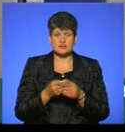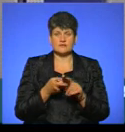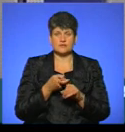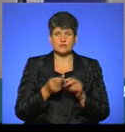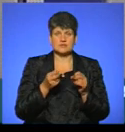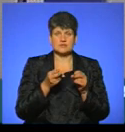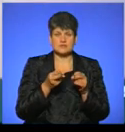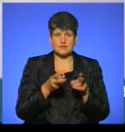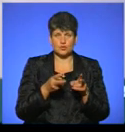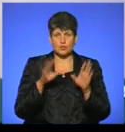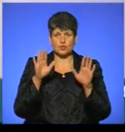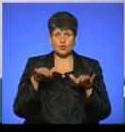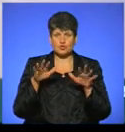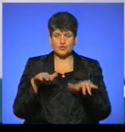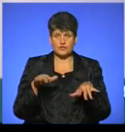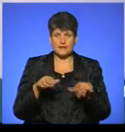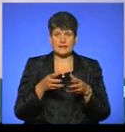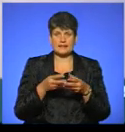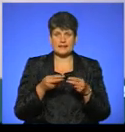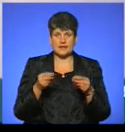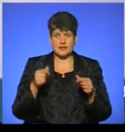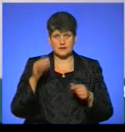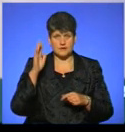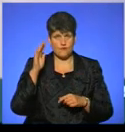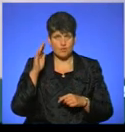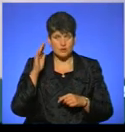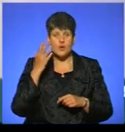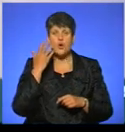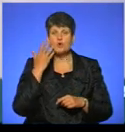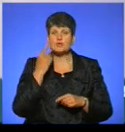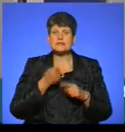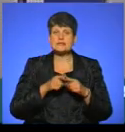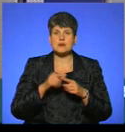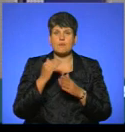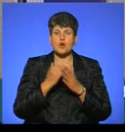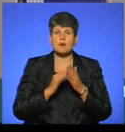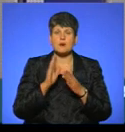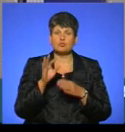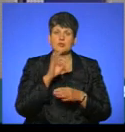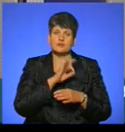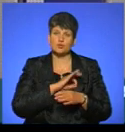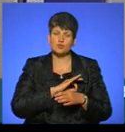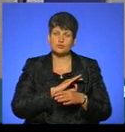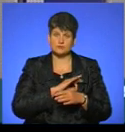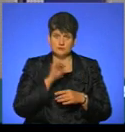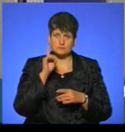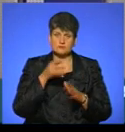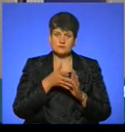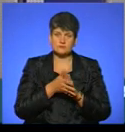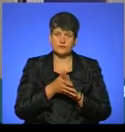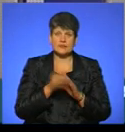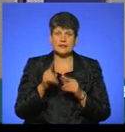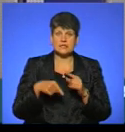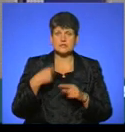і талих вод. Коли ця програма буде реалізовуватися? Чи відомо? Очевидно, з наступного